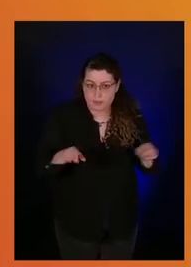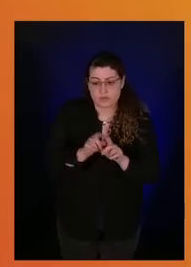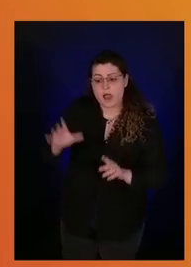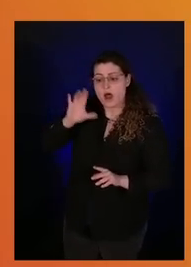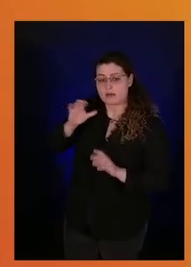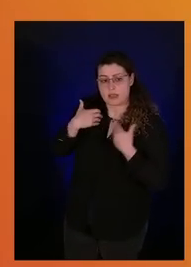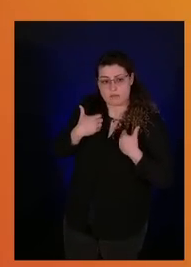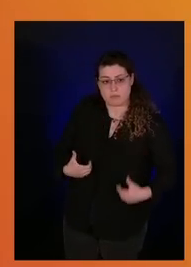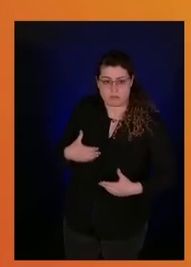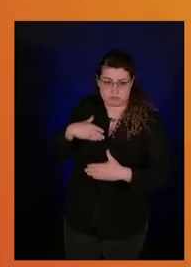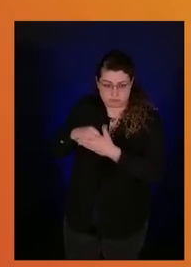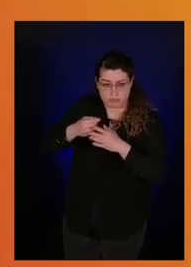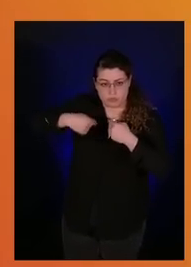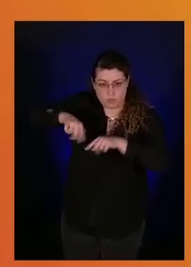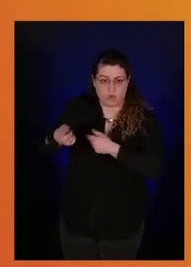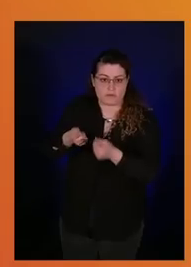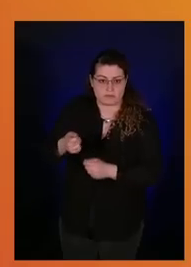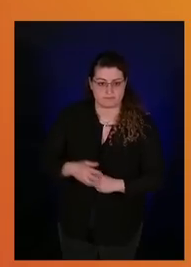bureau confédéral.